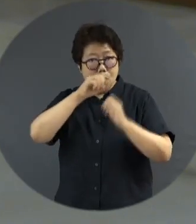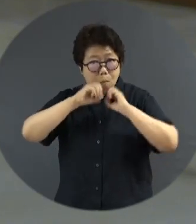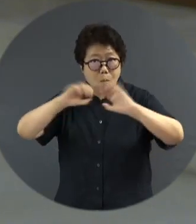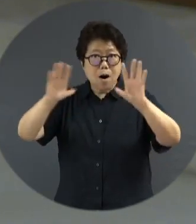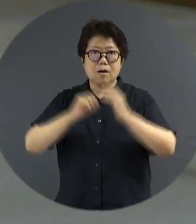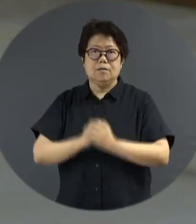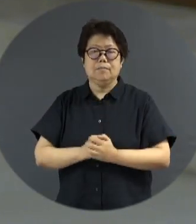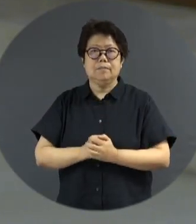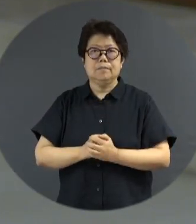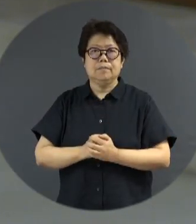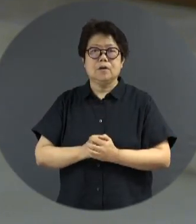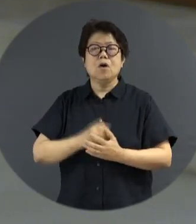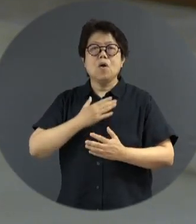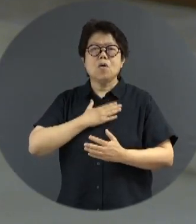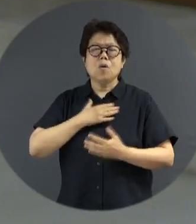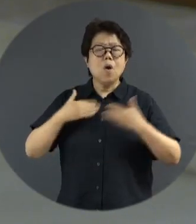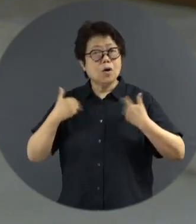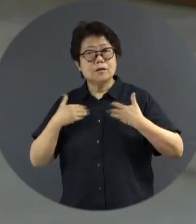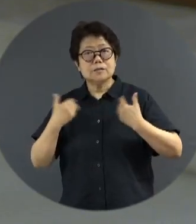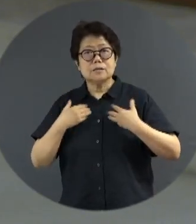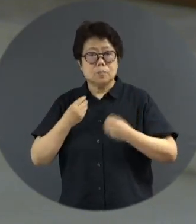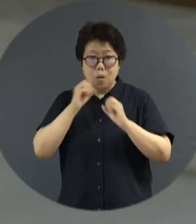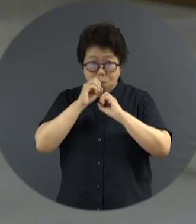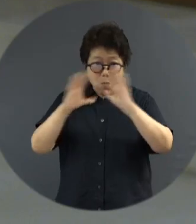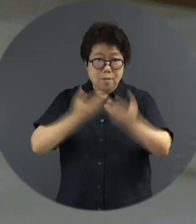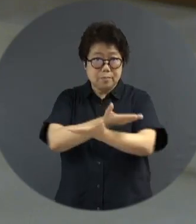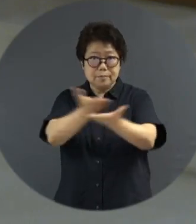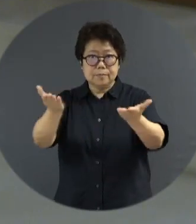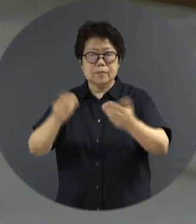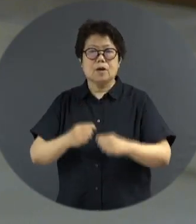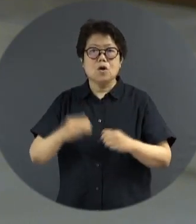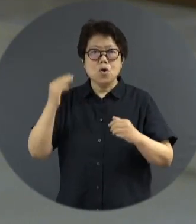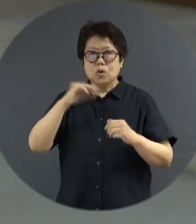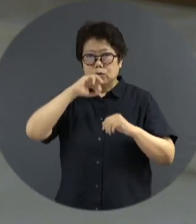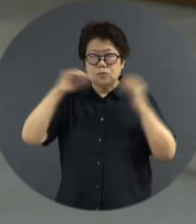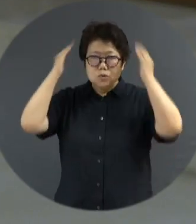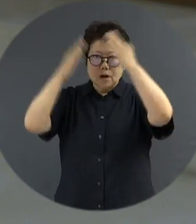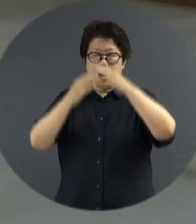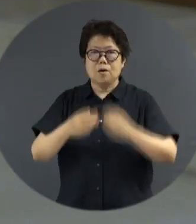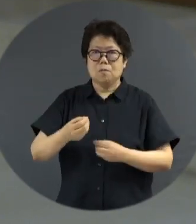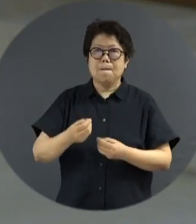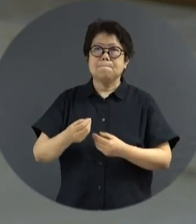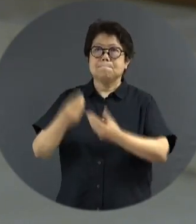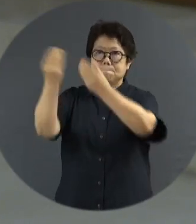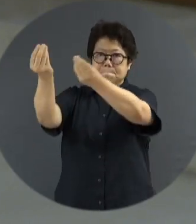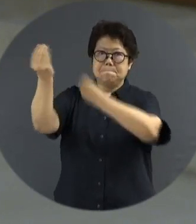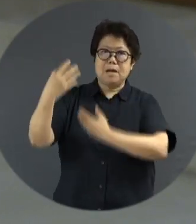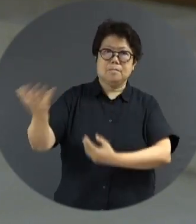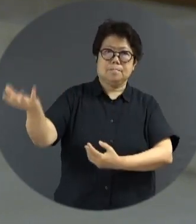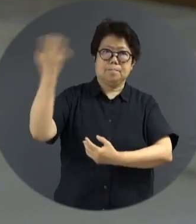他这样说，他说我很高兴告诉大家，主教呢委派了我一个新的任